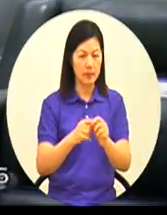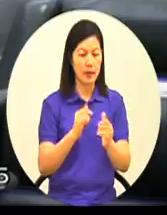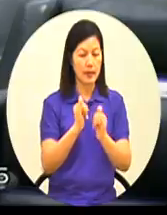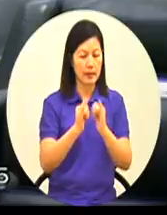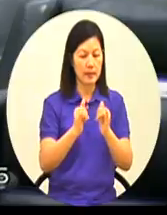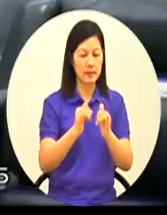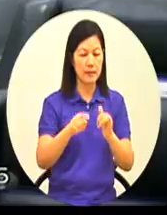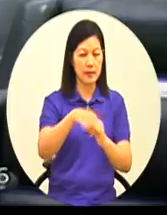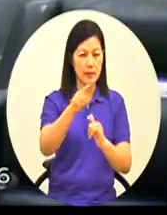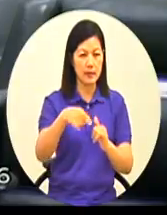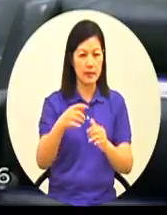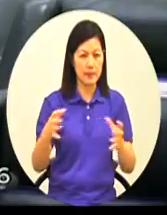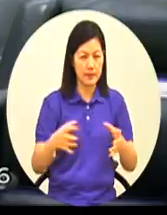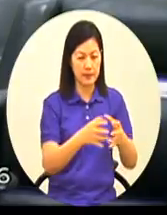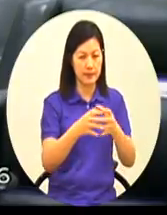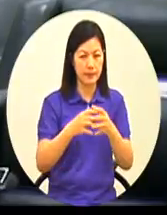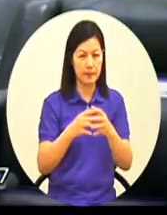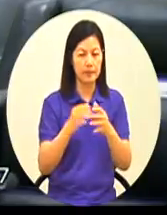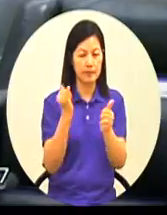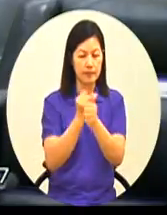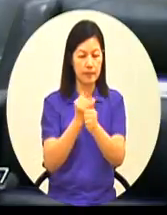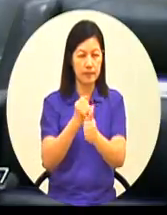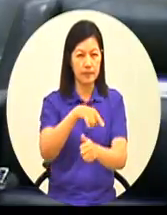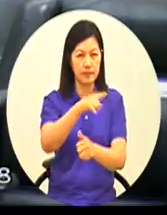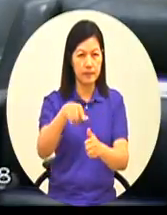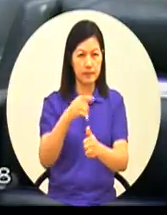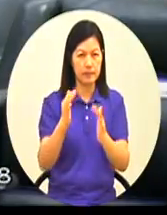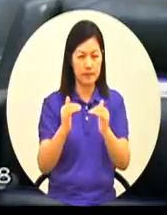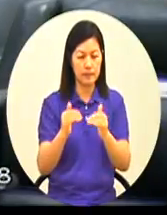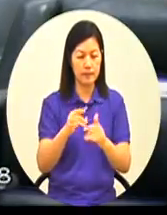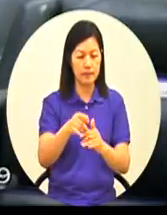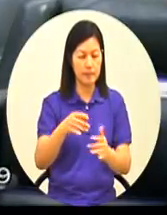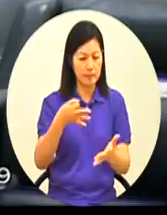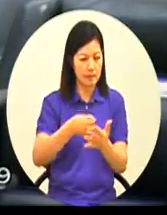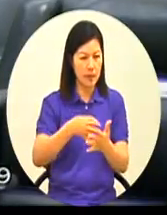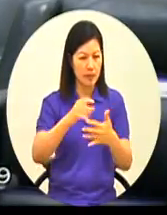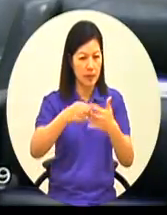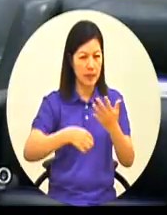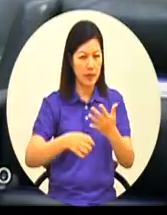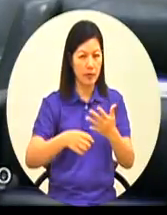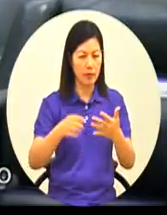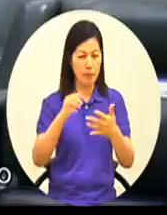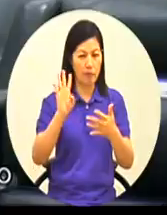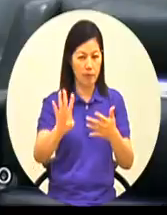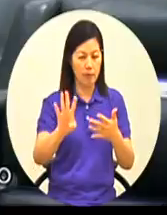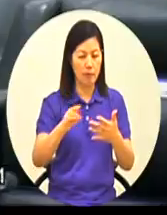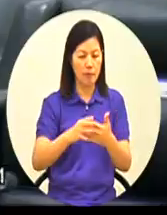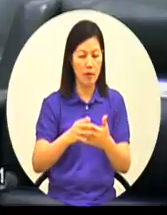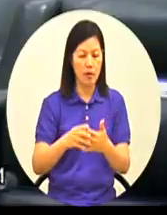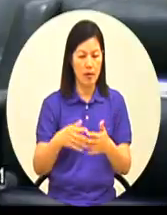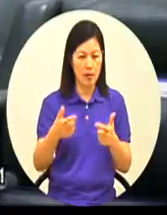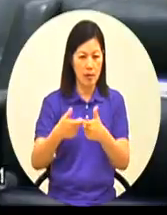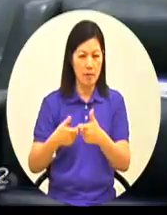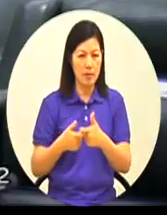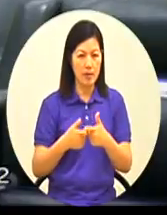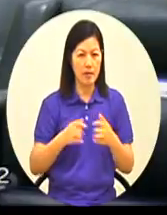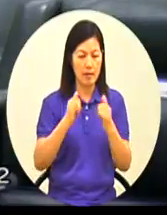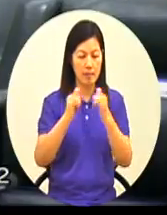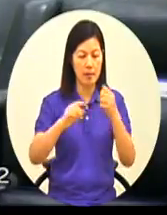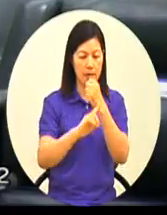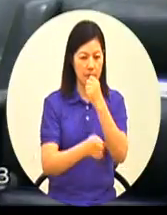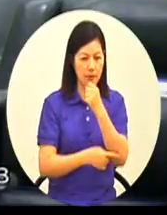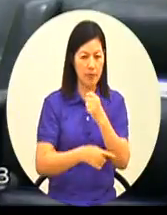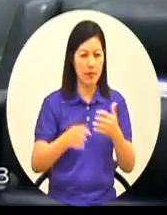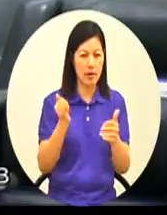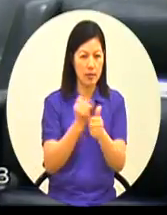的活动报名资讯上面，直接看到了报名资格第四项。凡合于民法结婚条件之